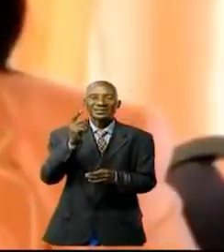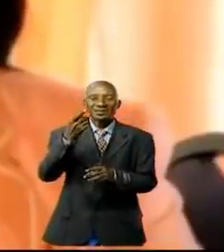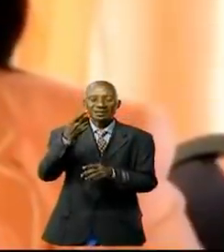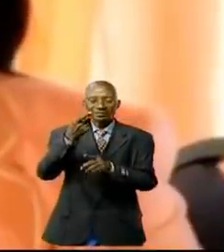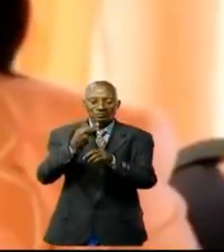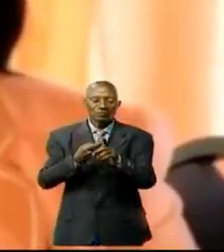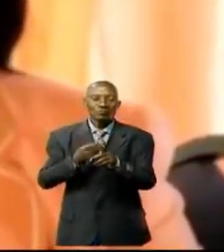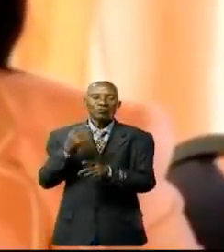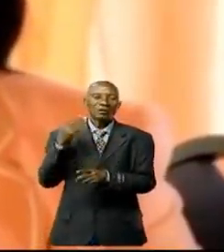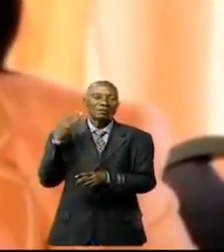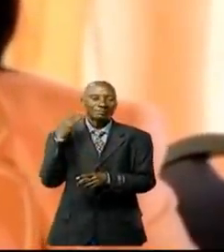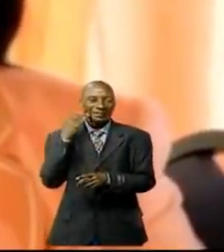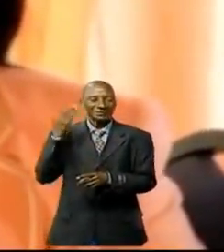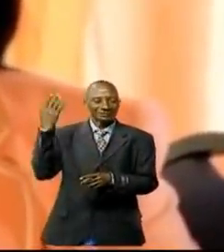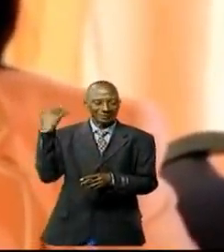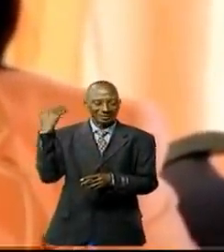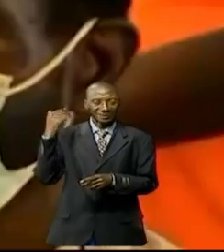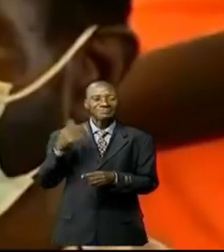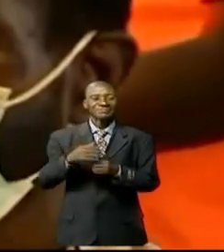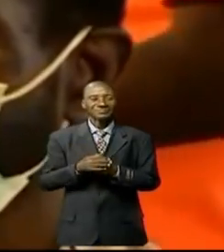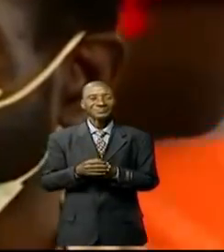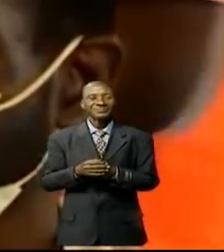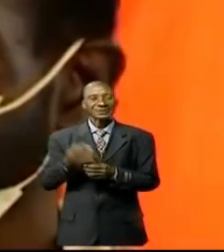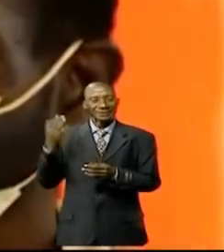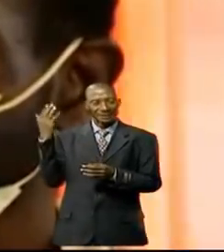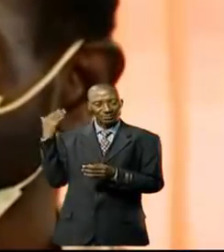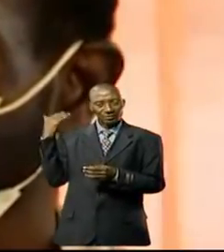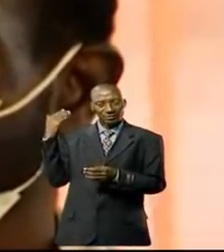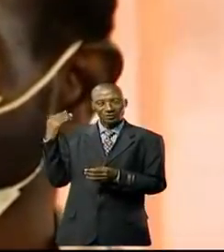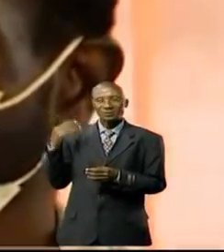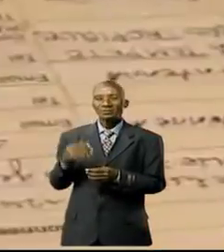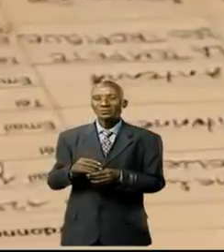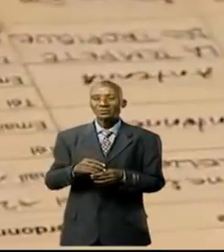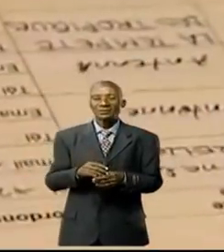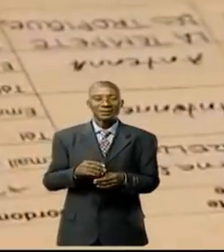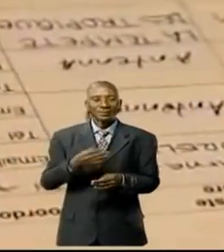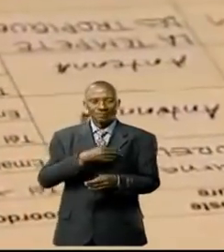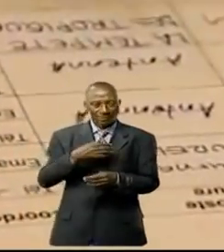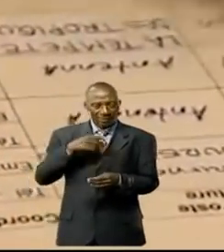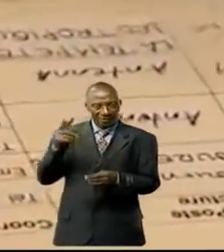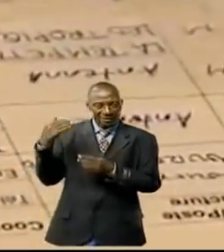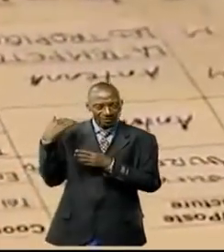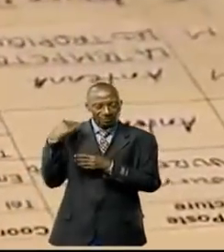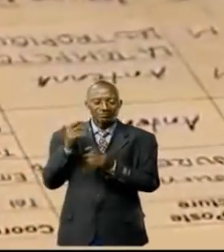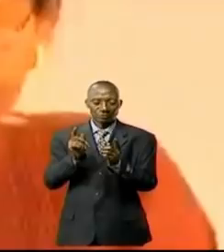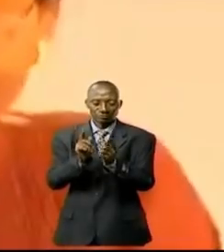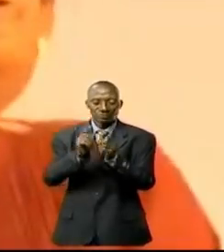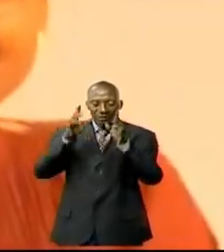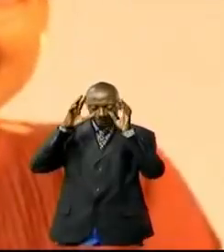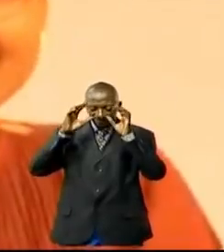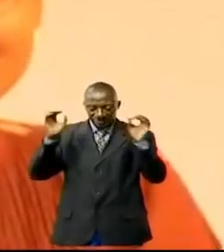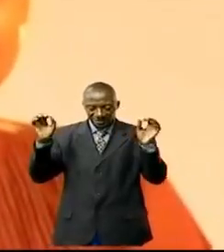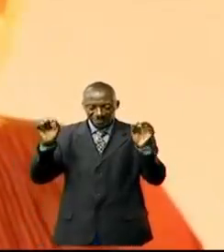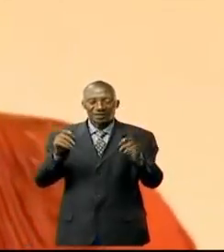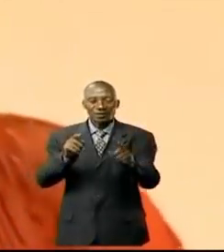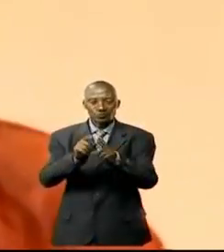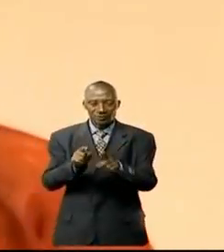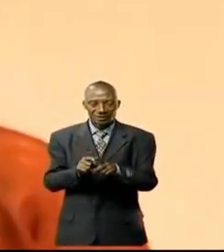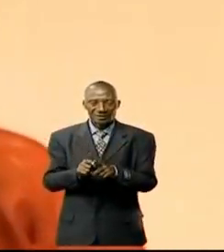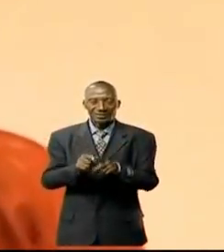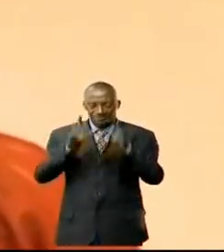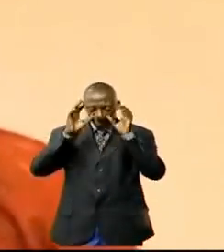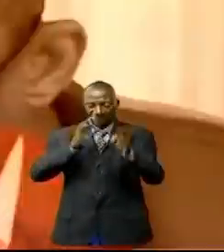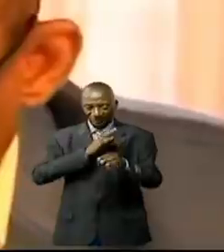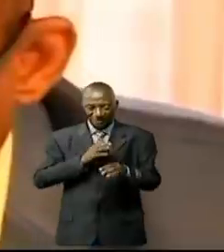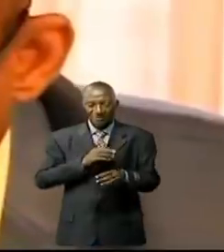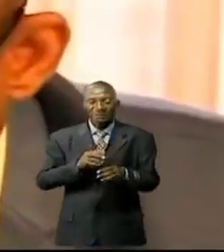travail, Oulimata Sarr a été reçu premièrement par les chefs de l'État, ensuite par les deux présidents de deux chambres du Parlement